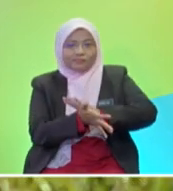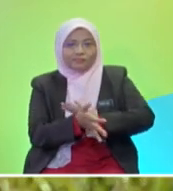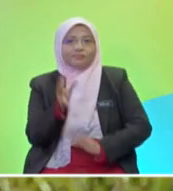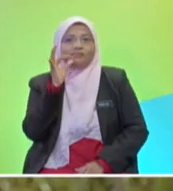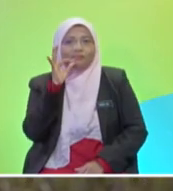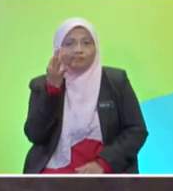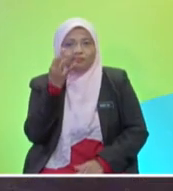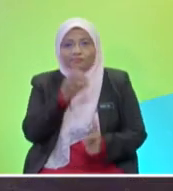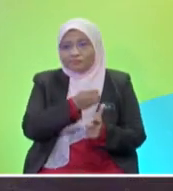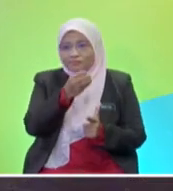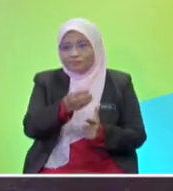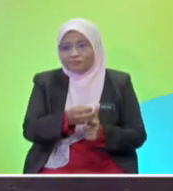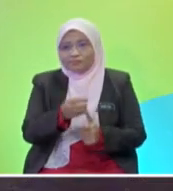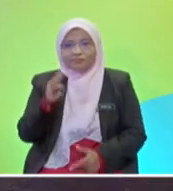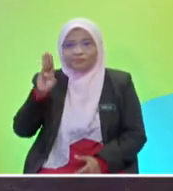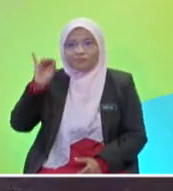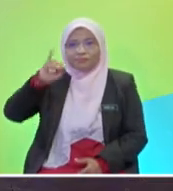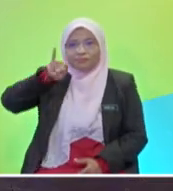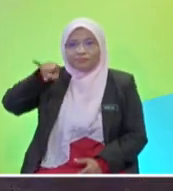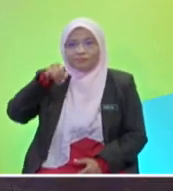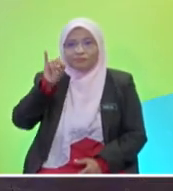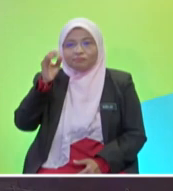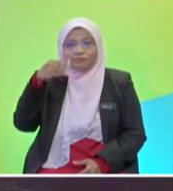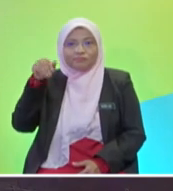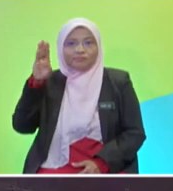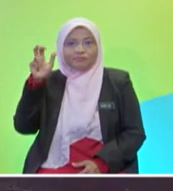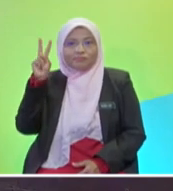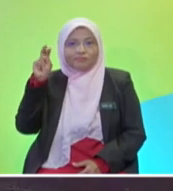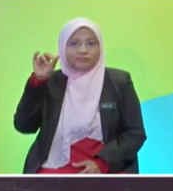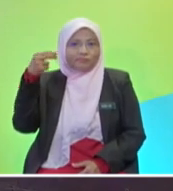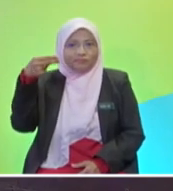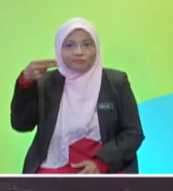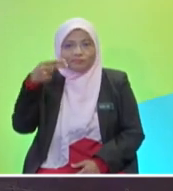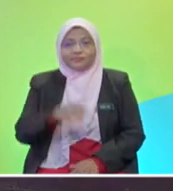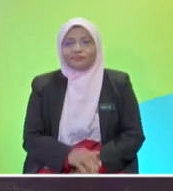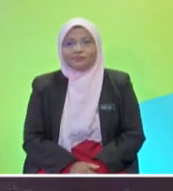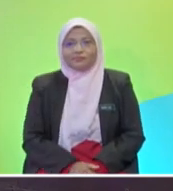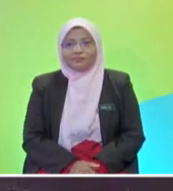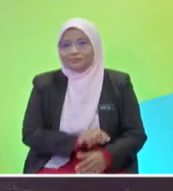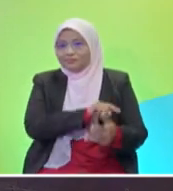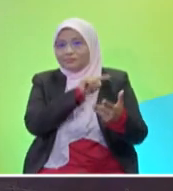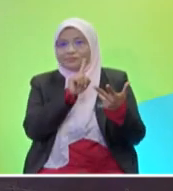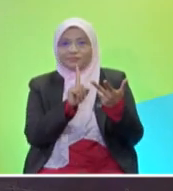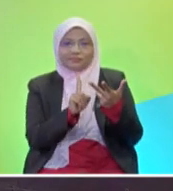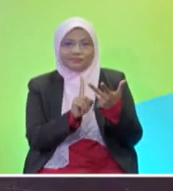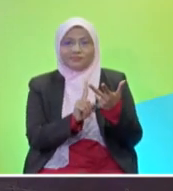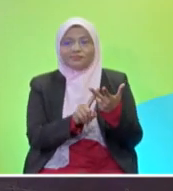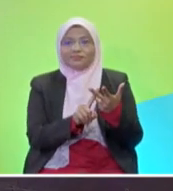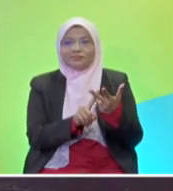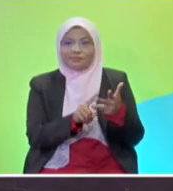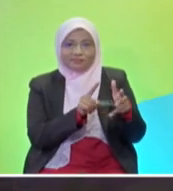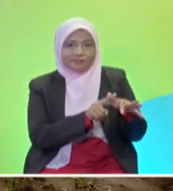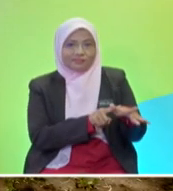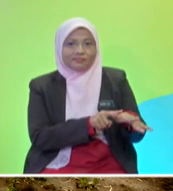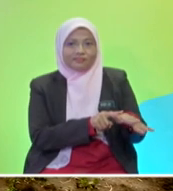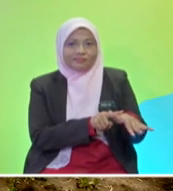dan buah tempat pembiakan. Okey, yang ketiga. Daun.